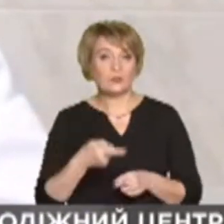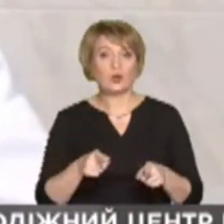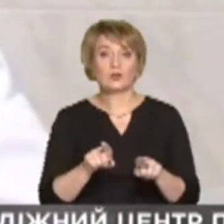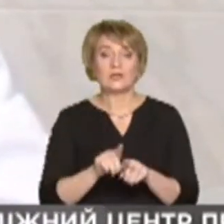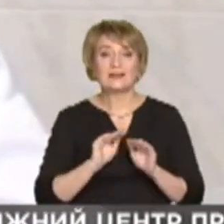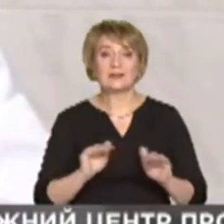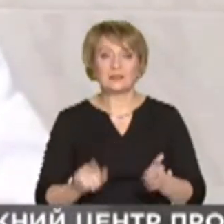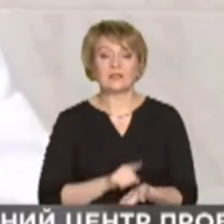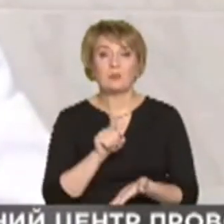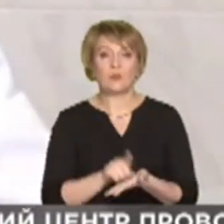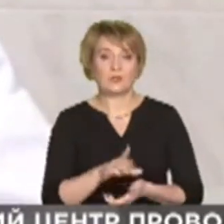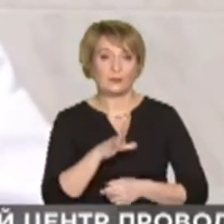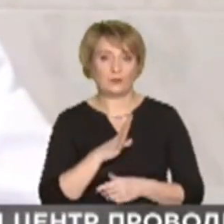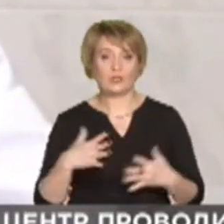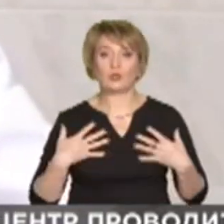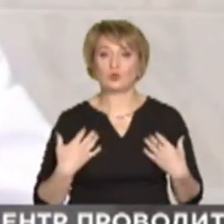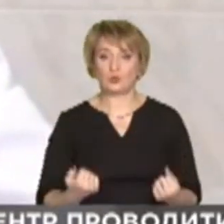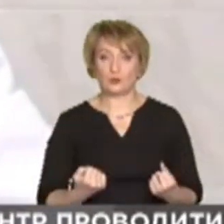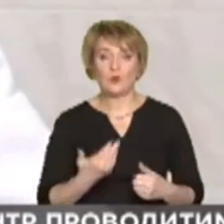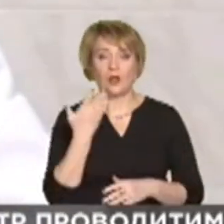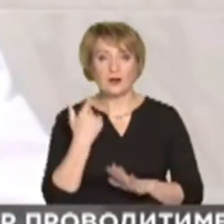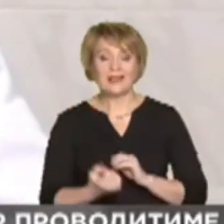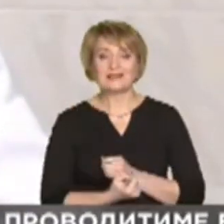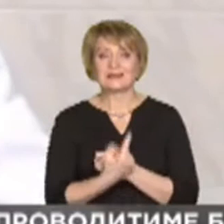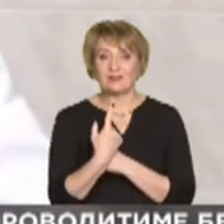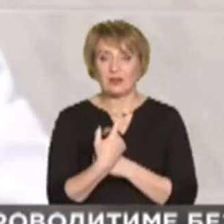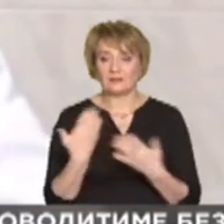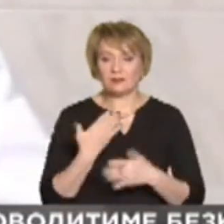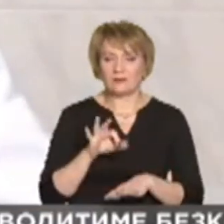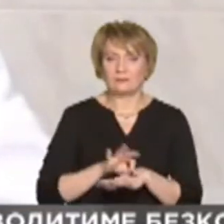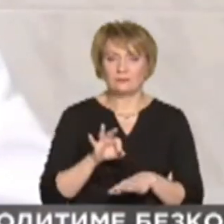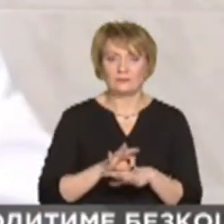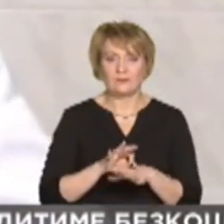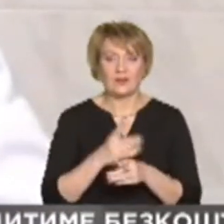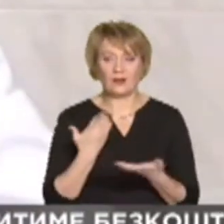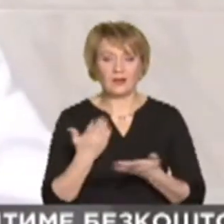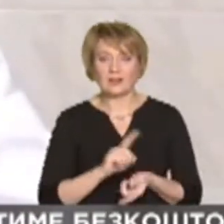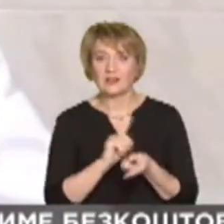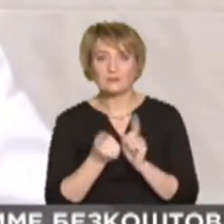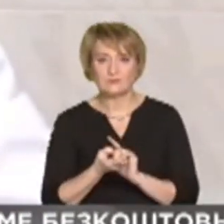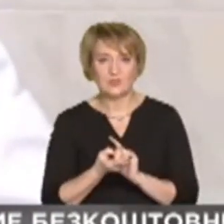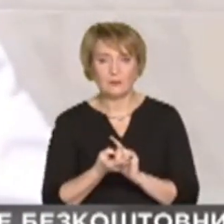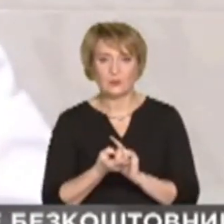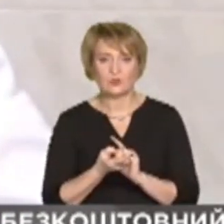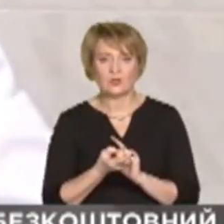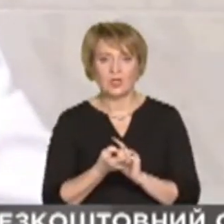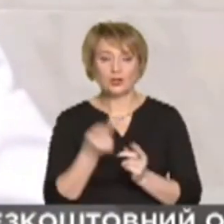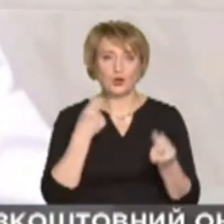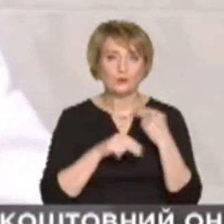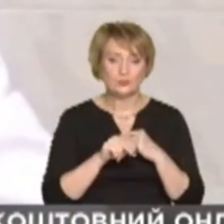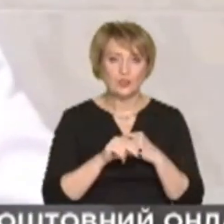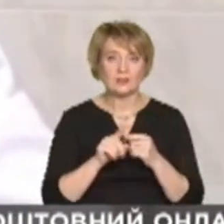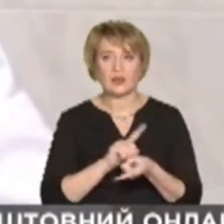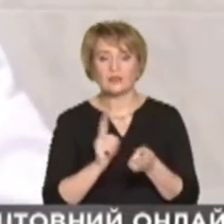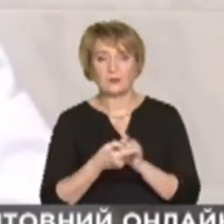повинна бути абсолютно здорова. І коли з'являються симптоми, які не зворотні, а які наростають, то це може бути